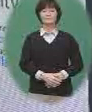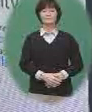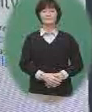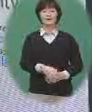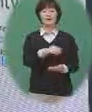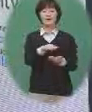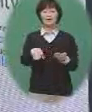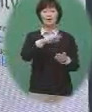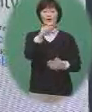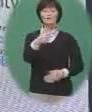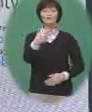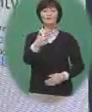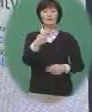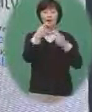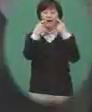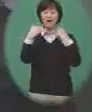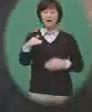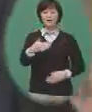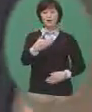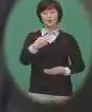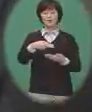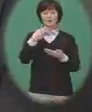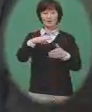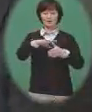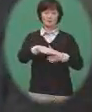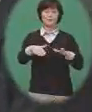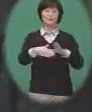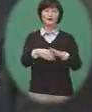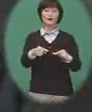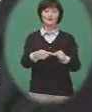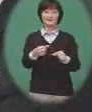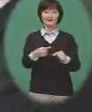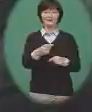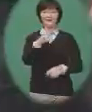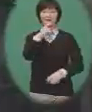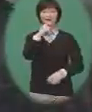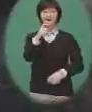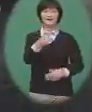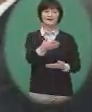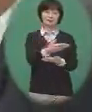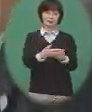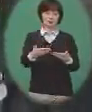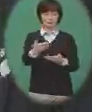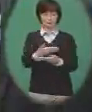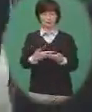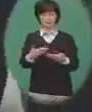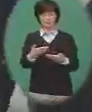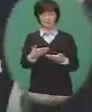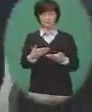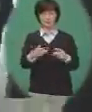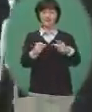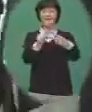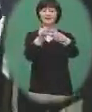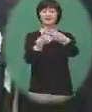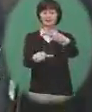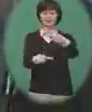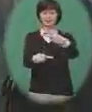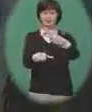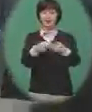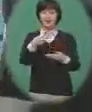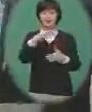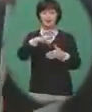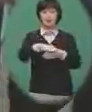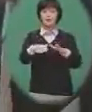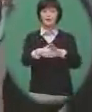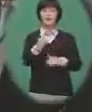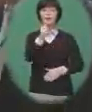郡山市は鯉を食べる文化などをきっかけにハンガリーと交流していて、2月には食文化